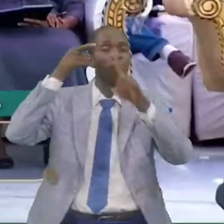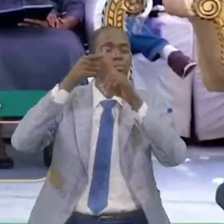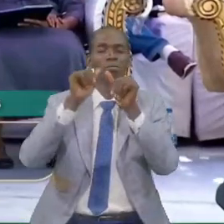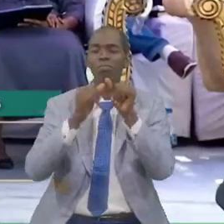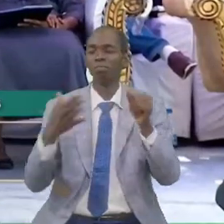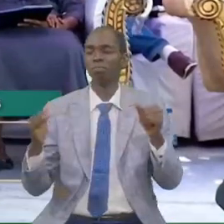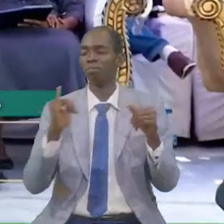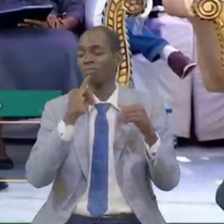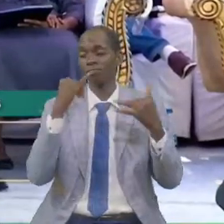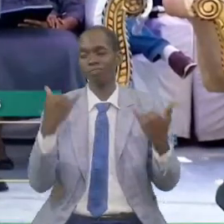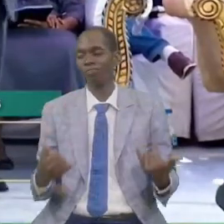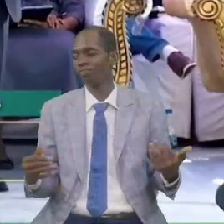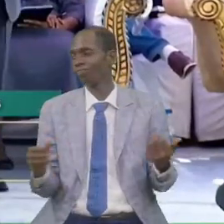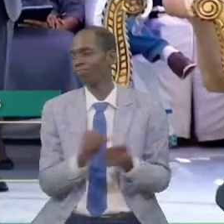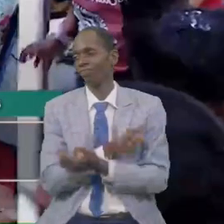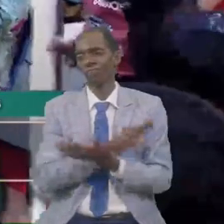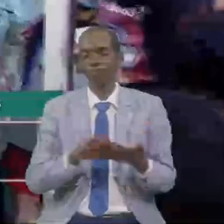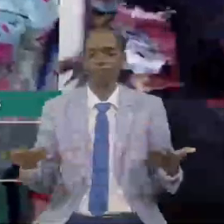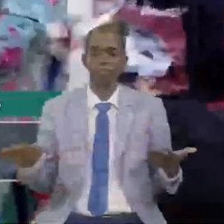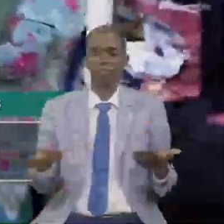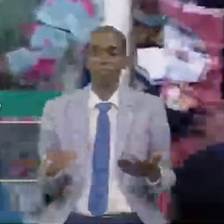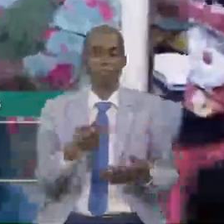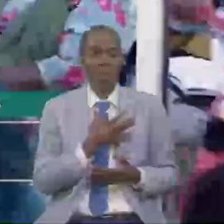Mon ambition, tout est parti.